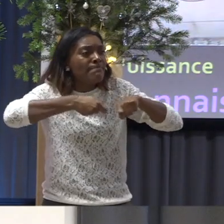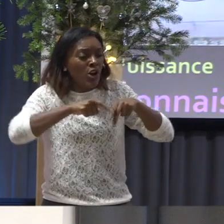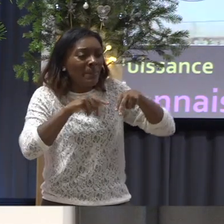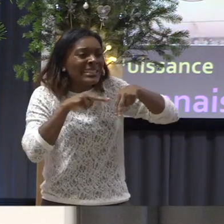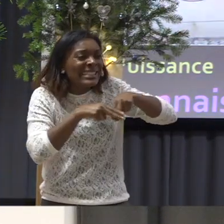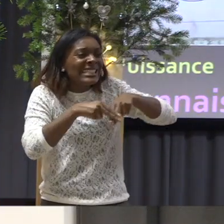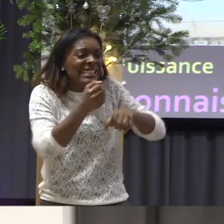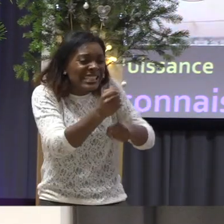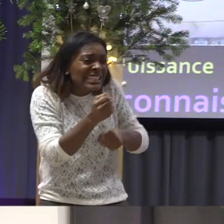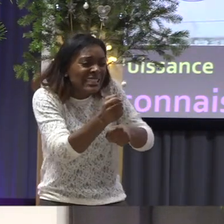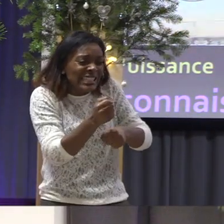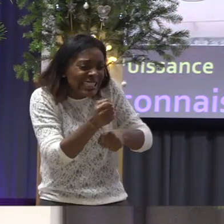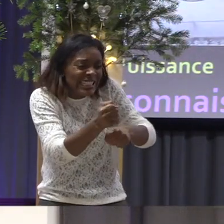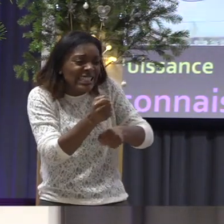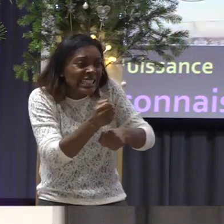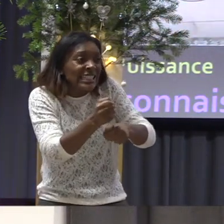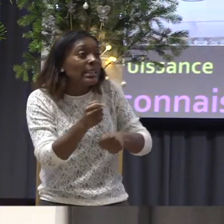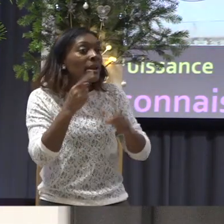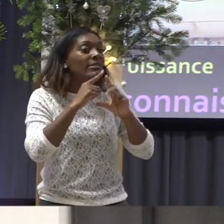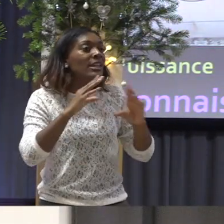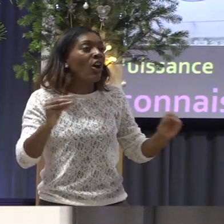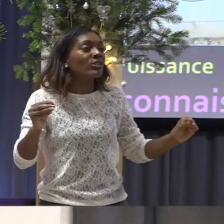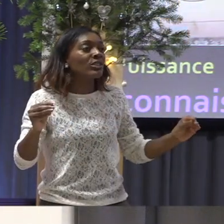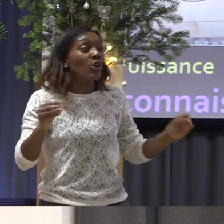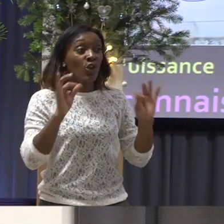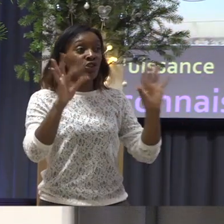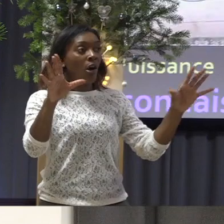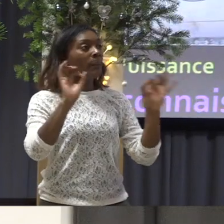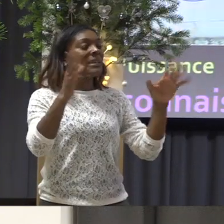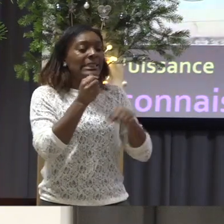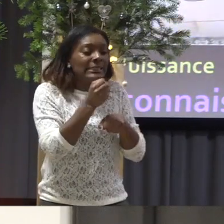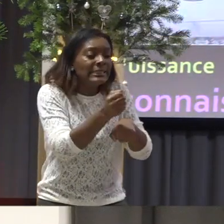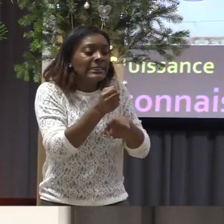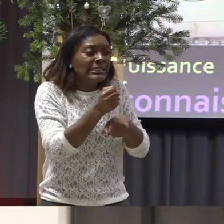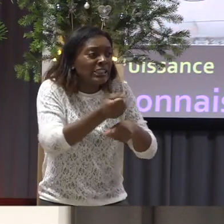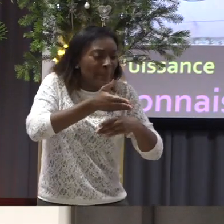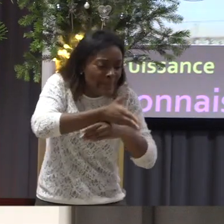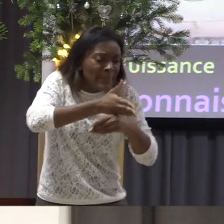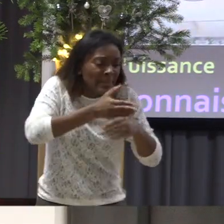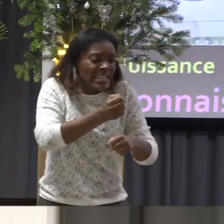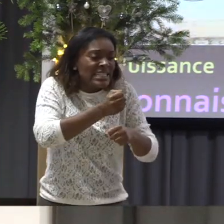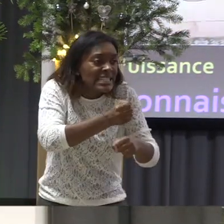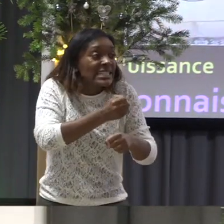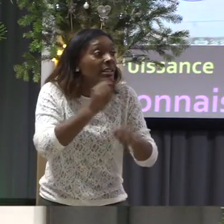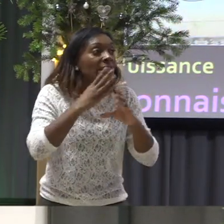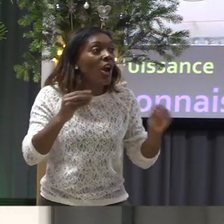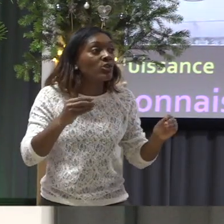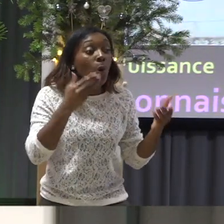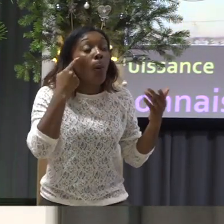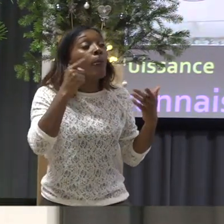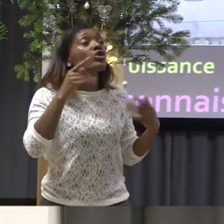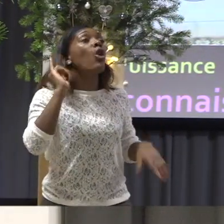une scie, ou l'hymne qui scie en silence. Parce que ce temps que nous croyons toujours être avec